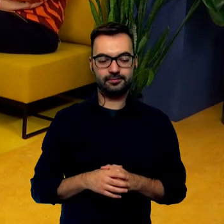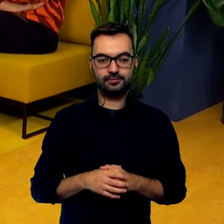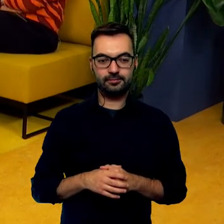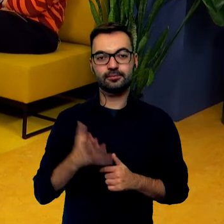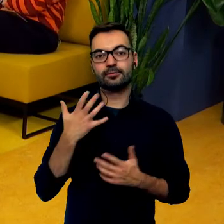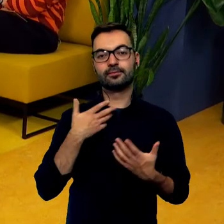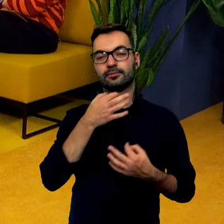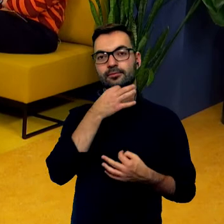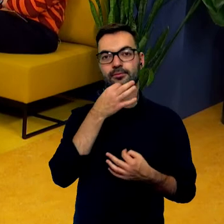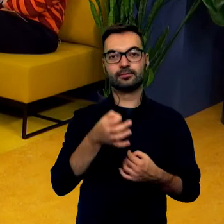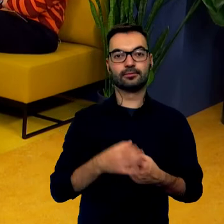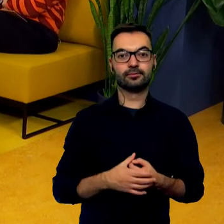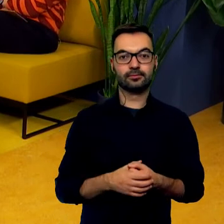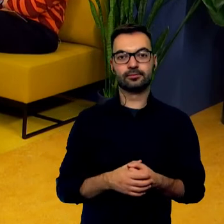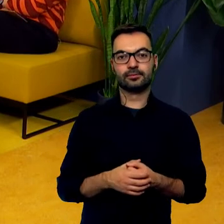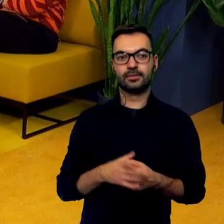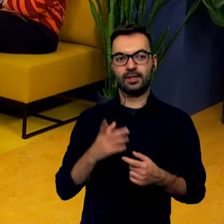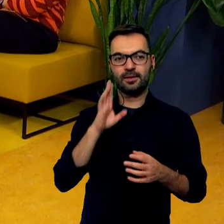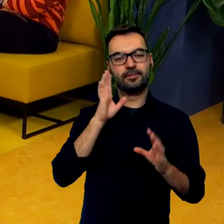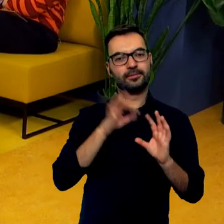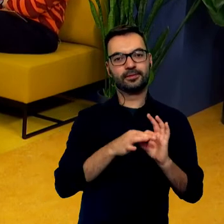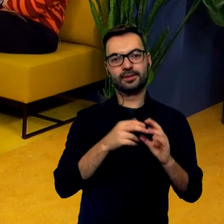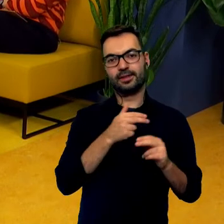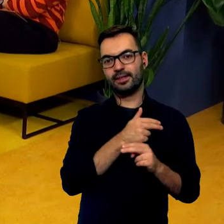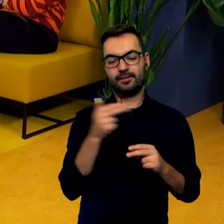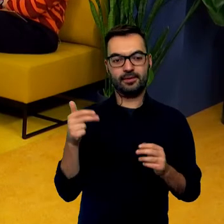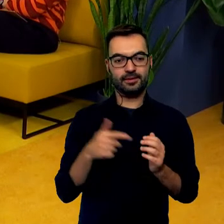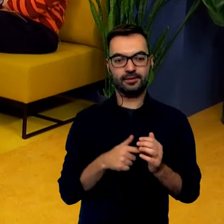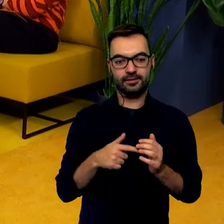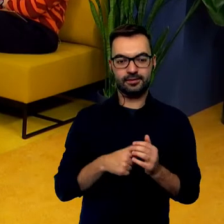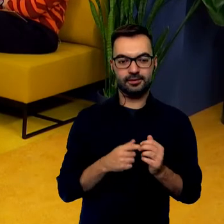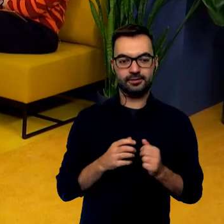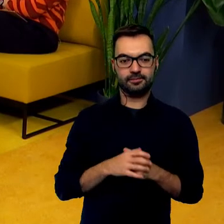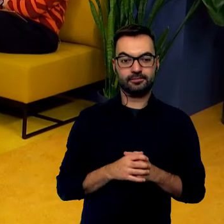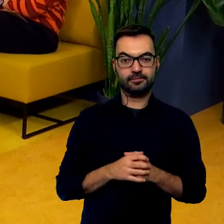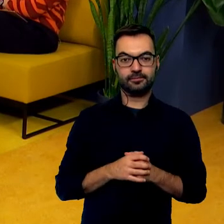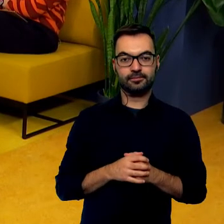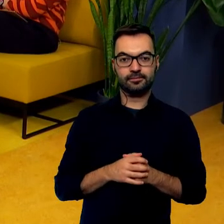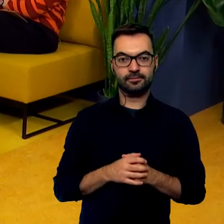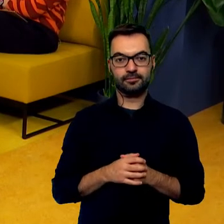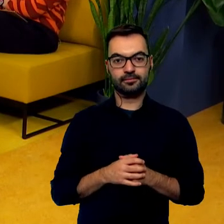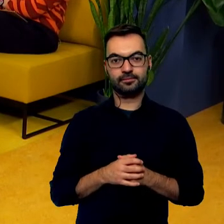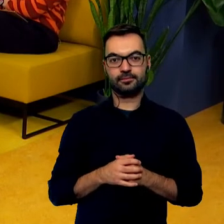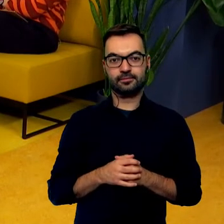chciałam też zapytać, trochę kontynuując ten temat, no właśnie pewnych...